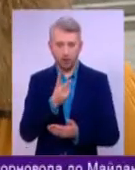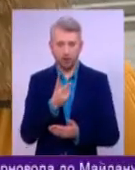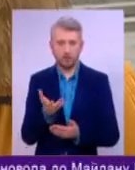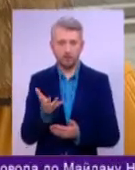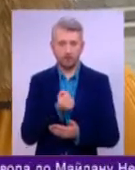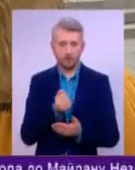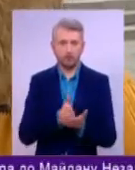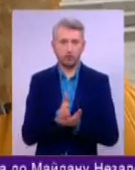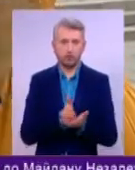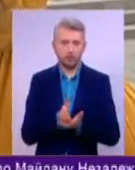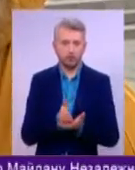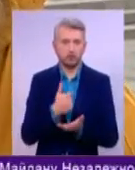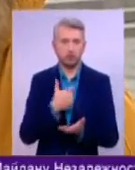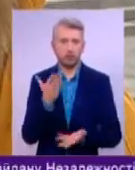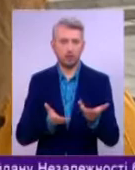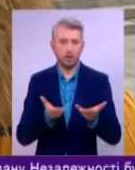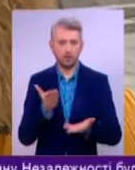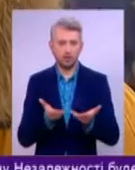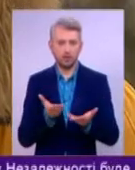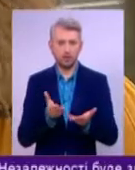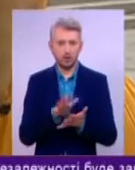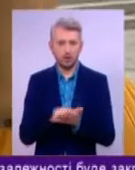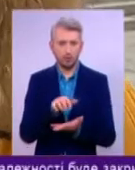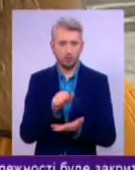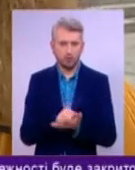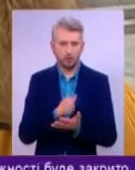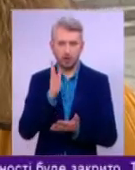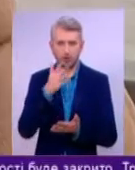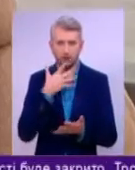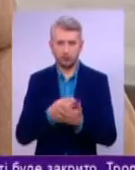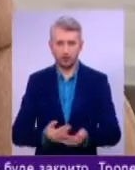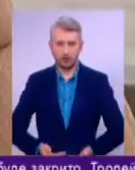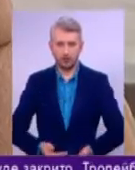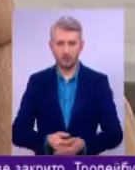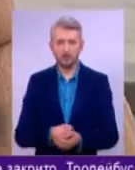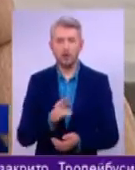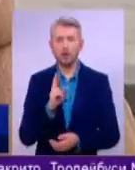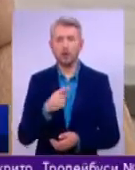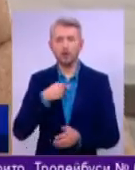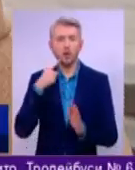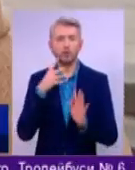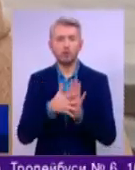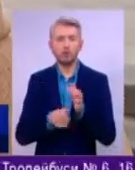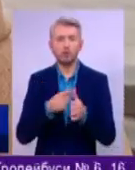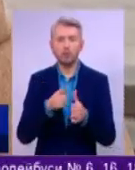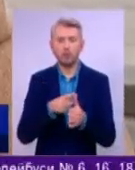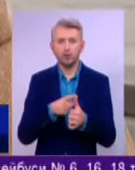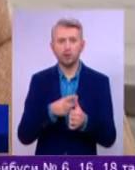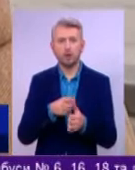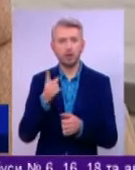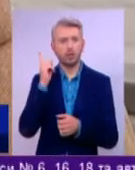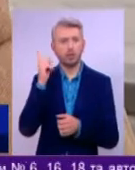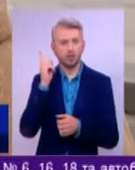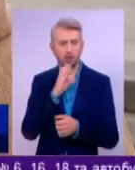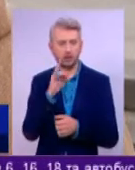і відслужив. Я би, напевно, зіпсував майбутнє своє життя. Наскільки я розумію, по-перше, рудименти ще залишилися